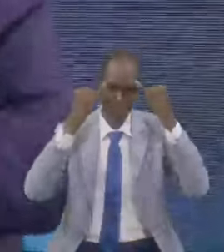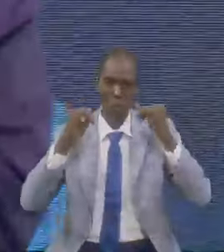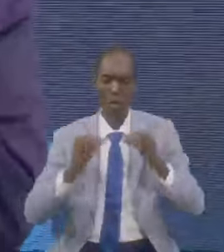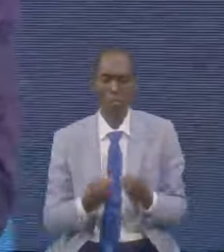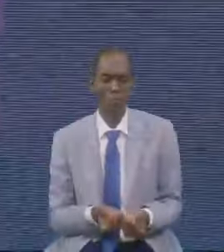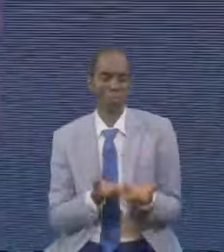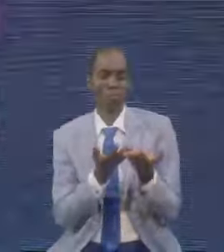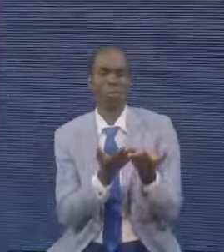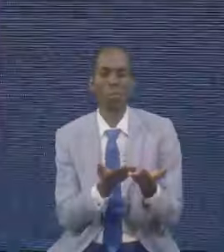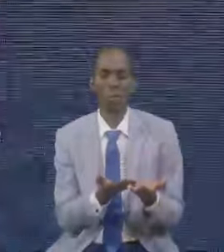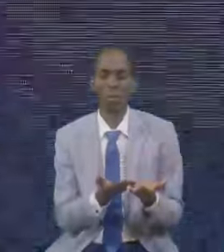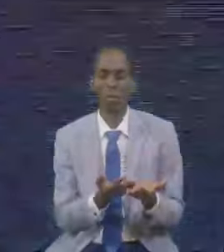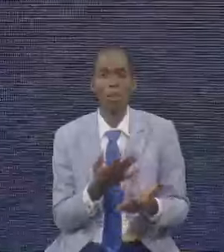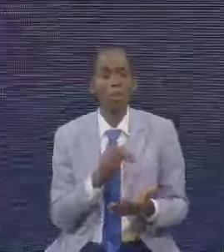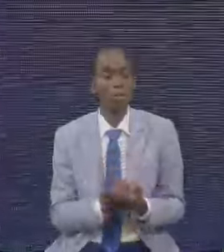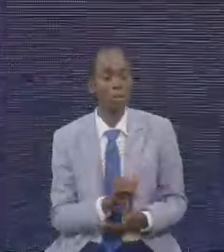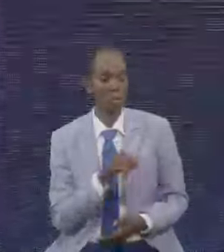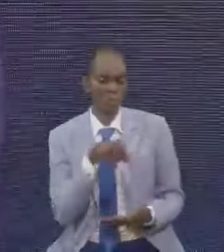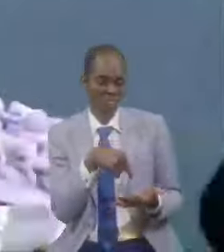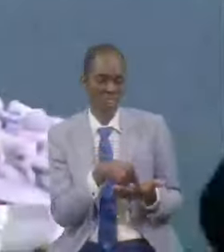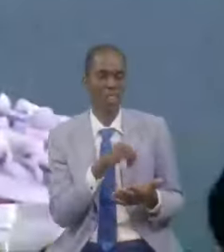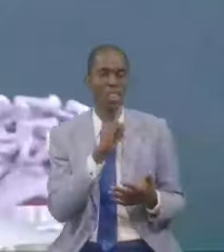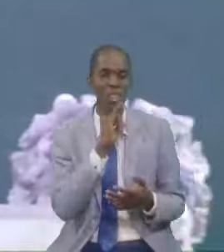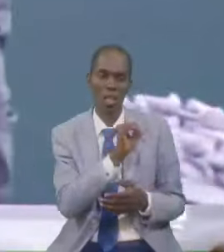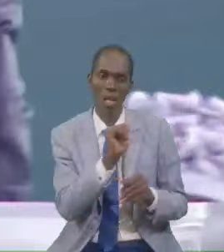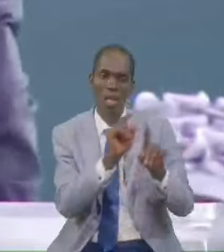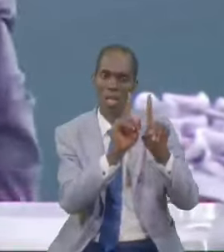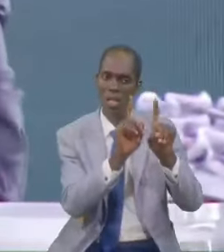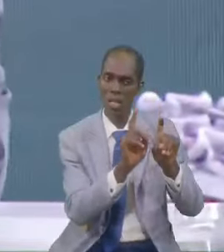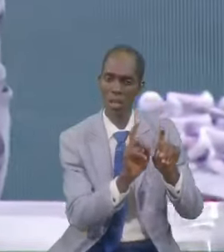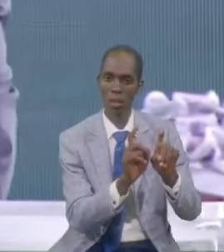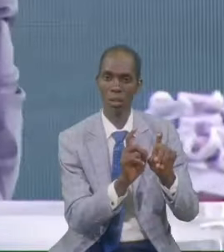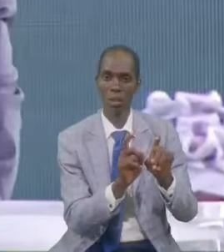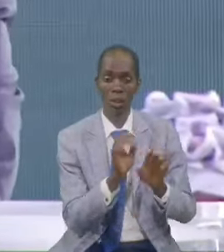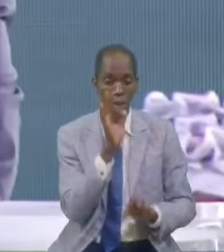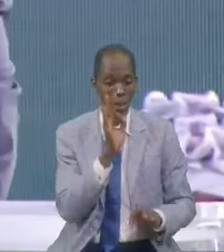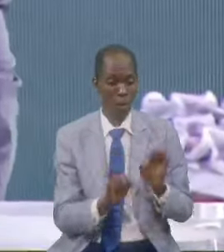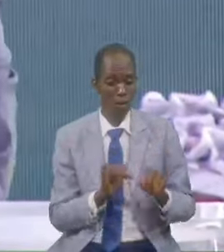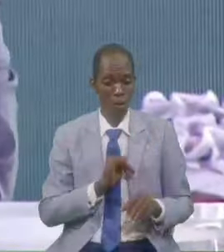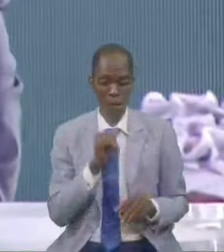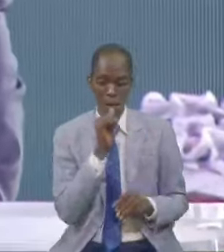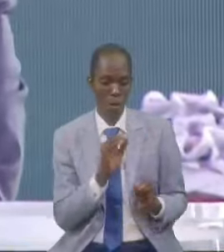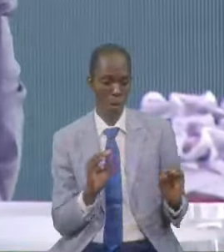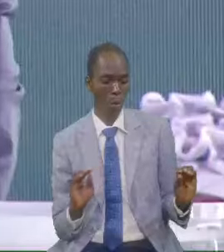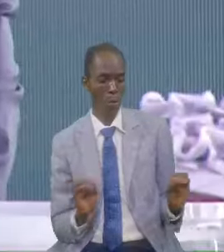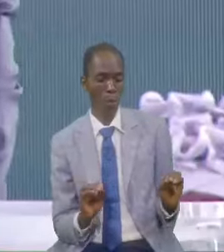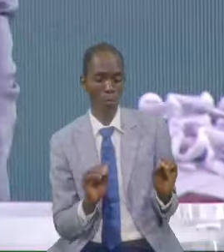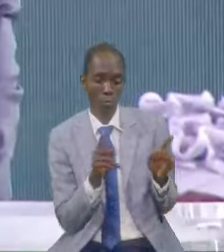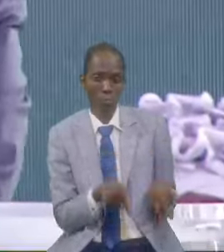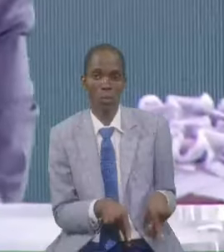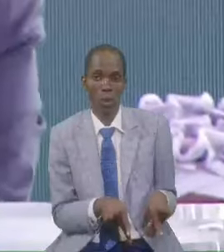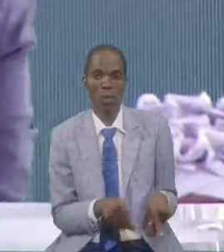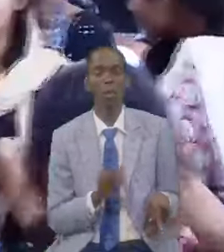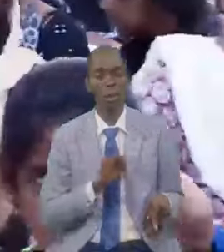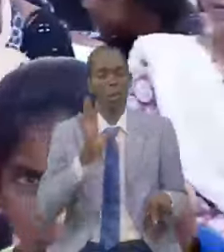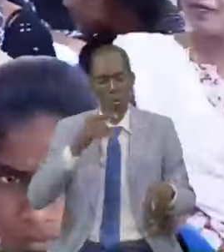This is a test. ఇది ఒక పరీక్ష. If I'm a zero, నేను సున్నా అయితే I yield to the temptation. నేను